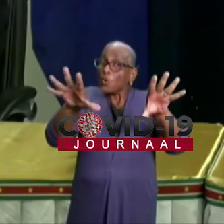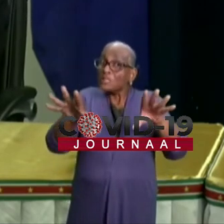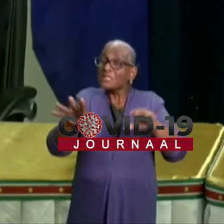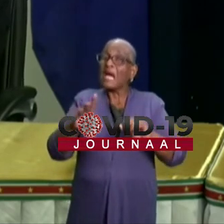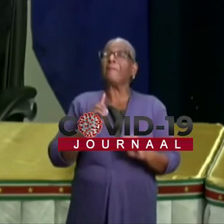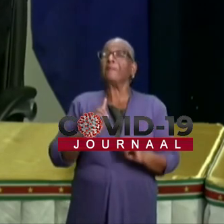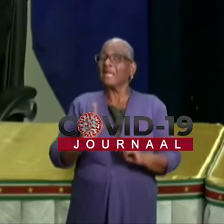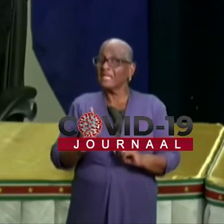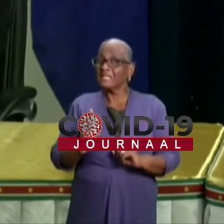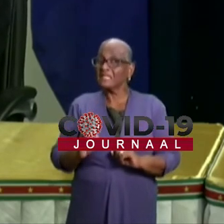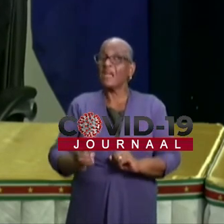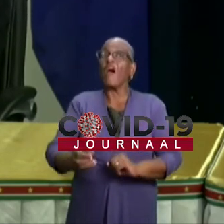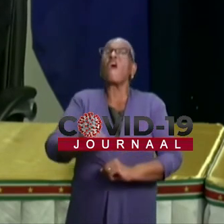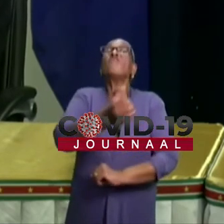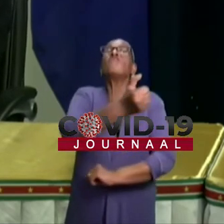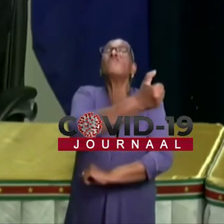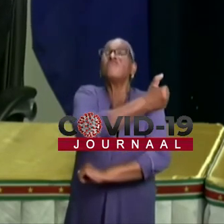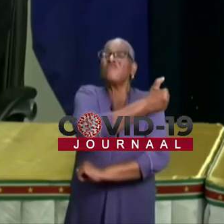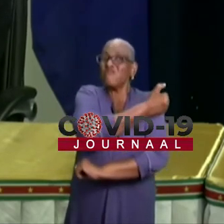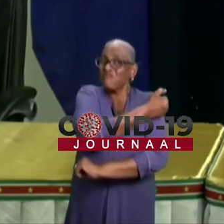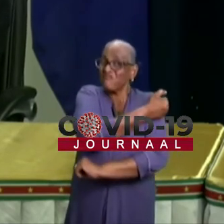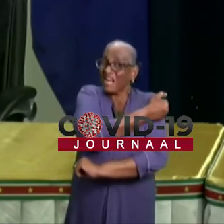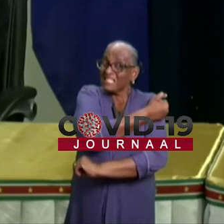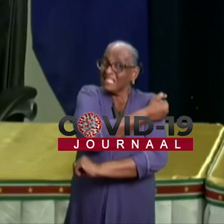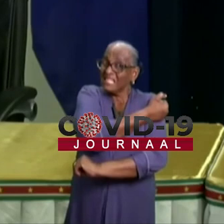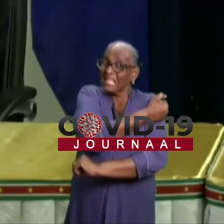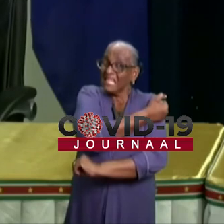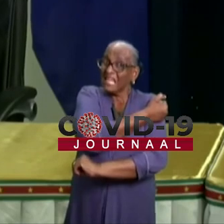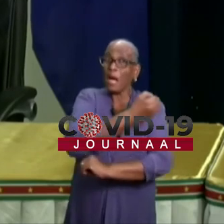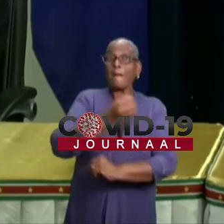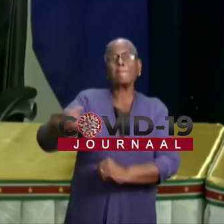vaccineren besmettingen niet zal voorkomen.